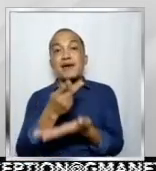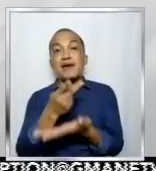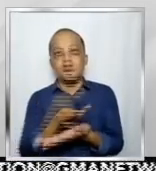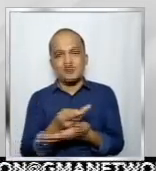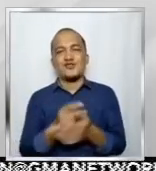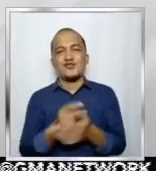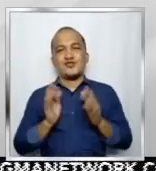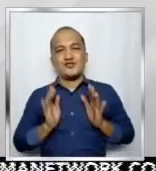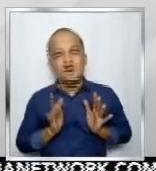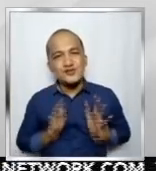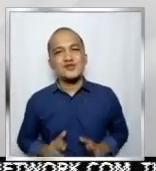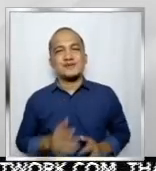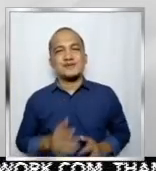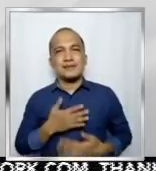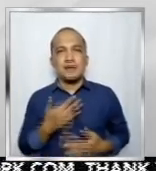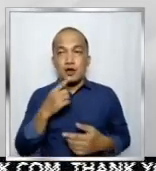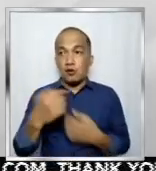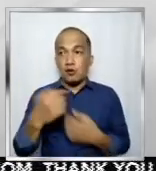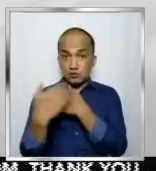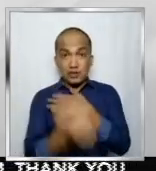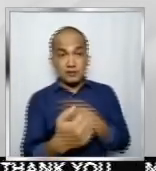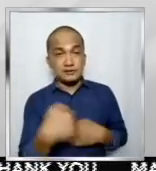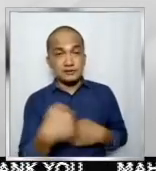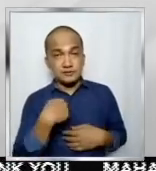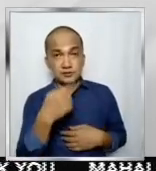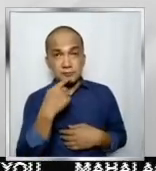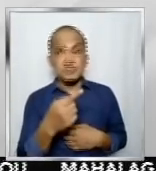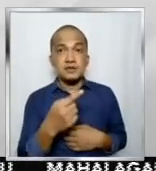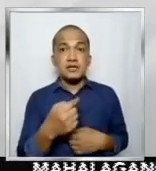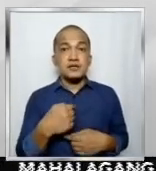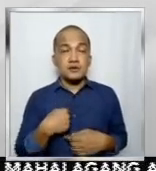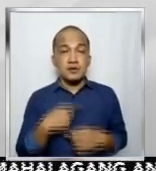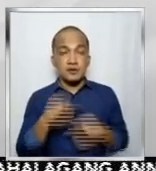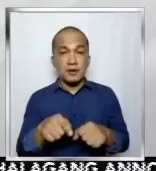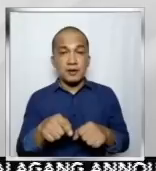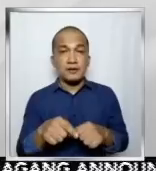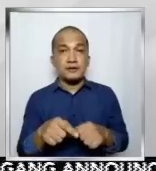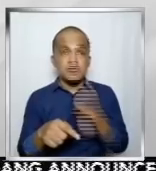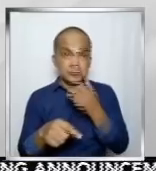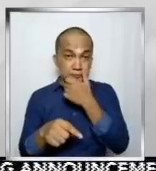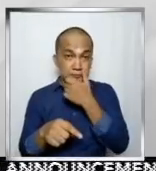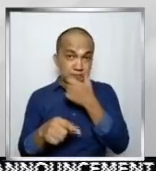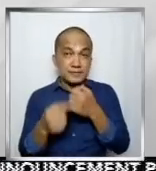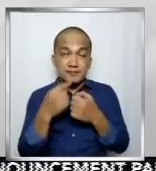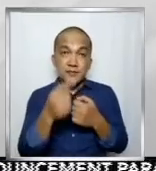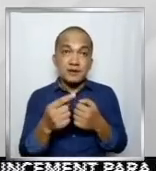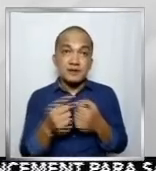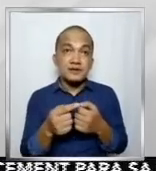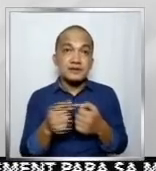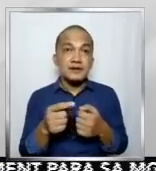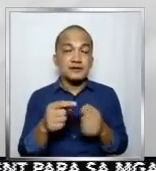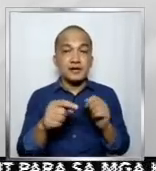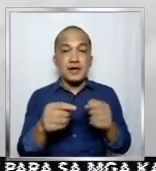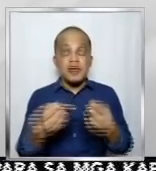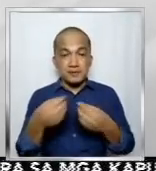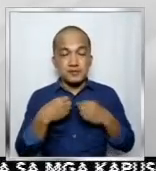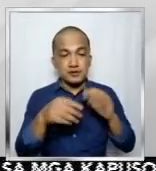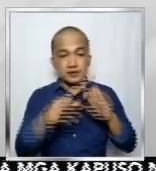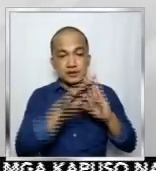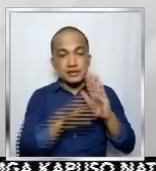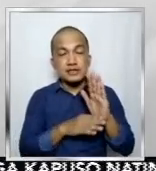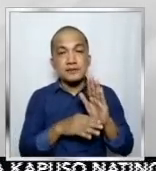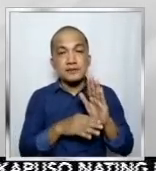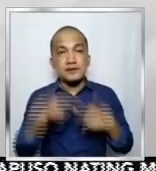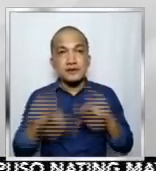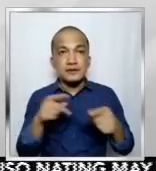captain at yun nga po ang sinasabi sa akin. Ibaba ko nga raw po yung mga master list ng mga tao na 35 katao